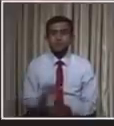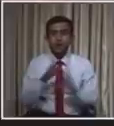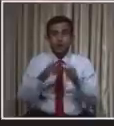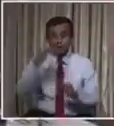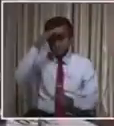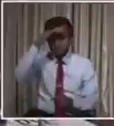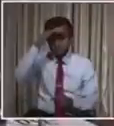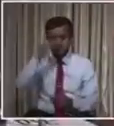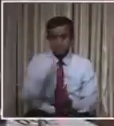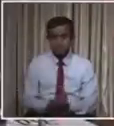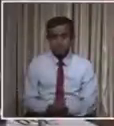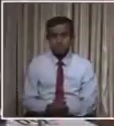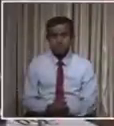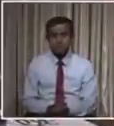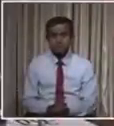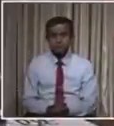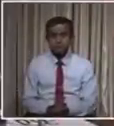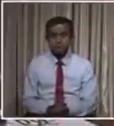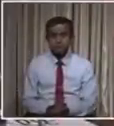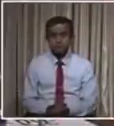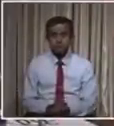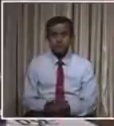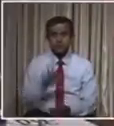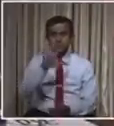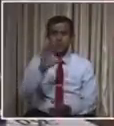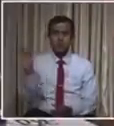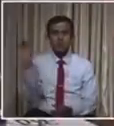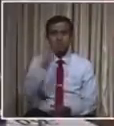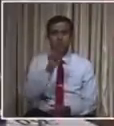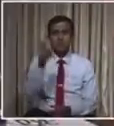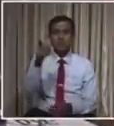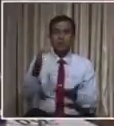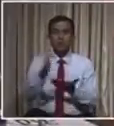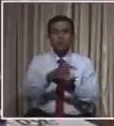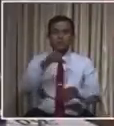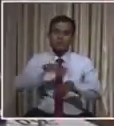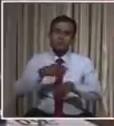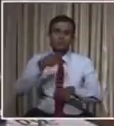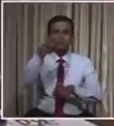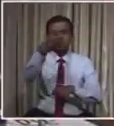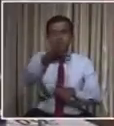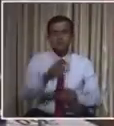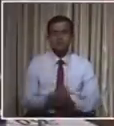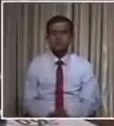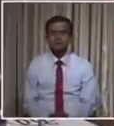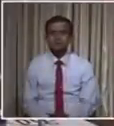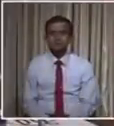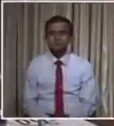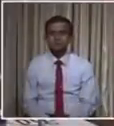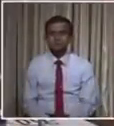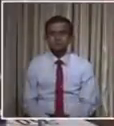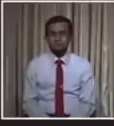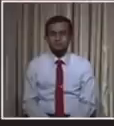නැගතුමනි දැන් අපි පහෙන් පස්සේ යන නිසා මෙතුමාගේ සම්පූර්ණ වෙලාව දෙන්න හරි හරි හරි බොහොම